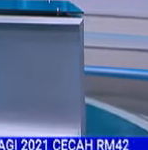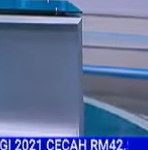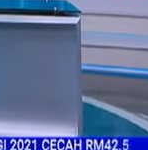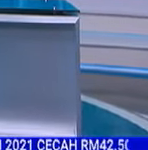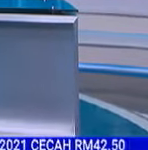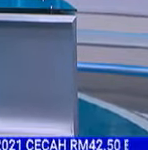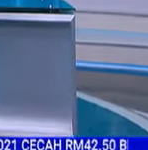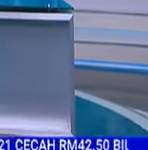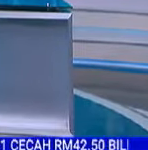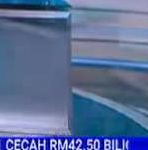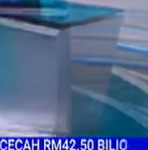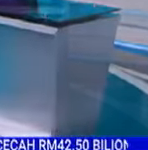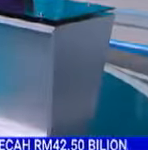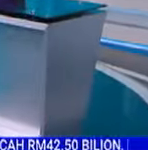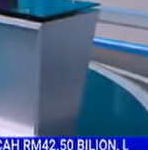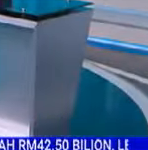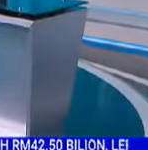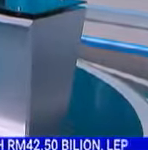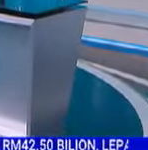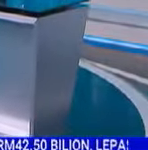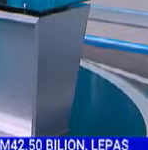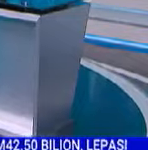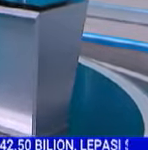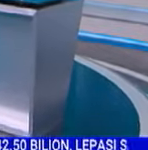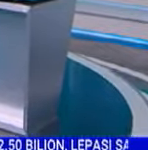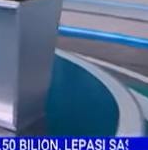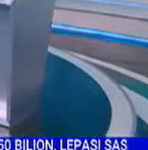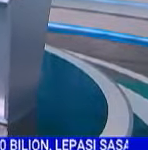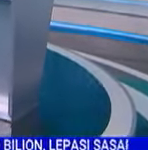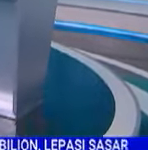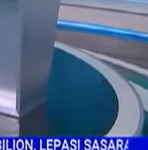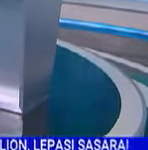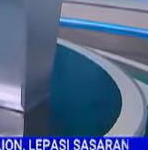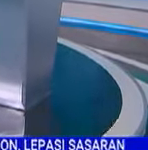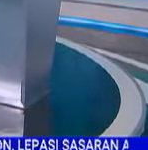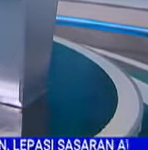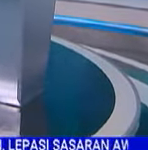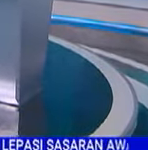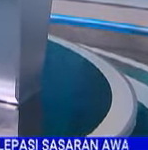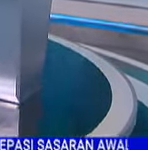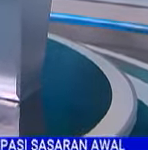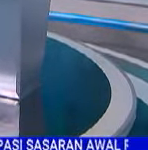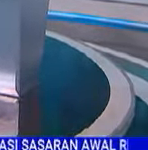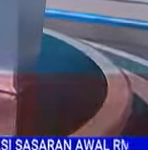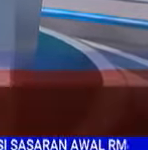berita.rtm.gov.my. Ya, assalamualaikum. Salam sejahtera.